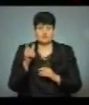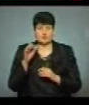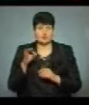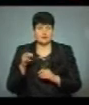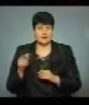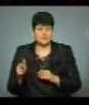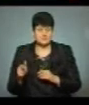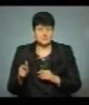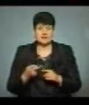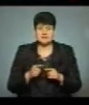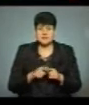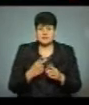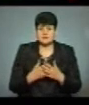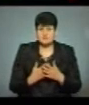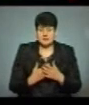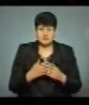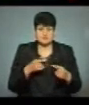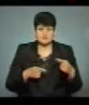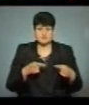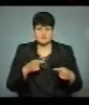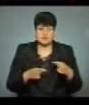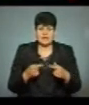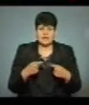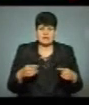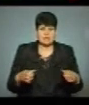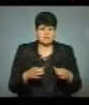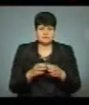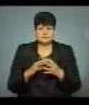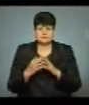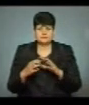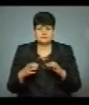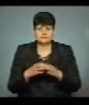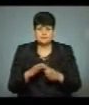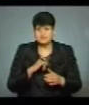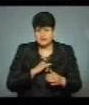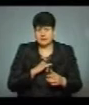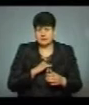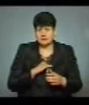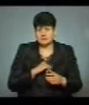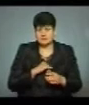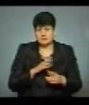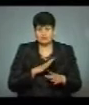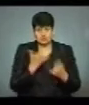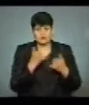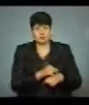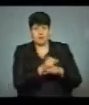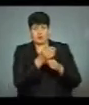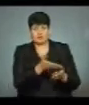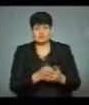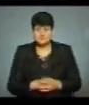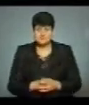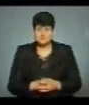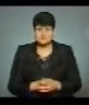Очевидно, оці протистояння різних груп сільської громади і викликали сьогоднішній спротив. Тобто